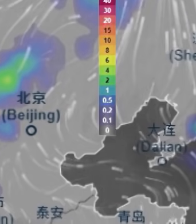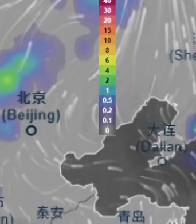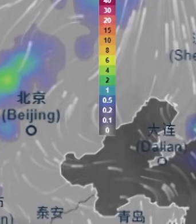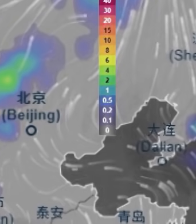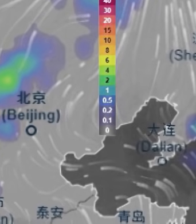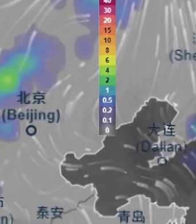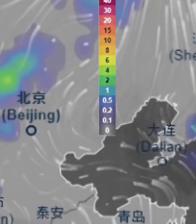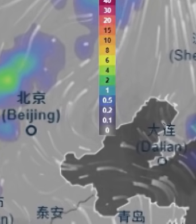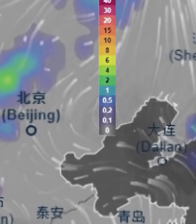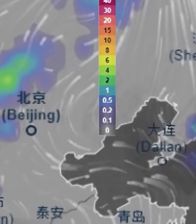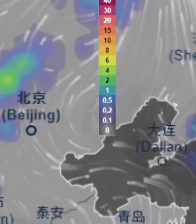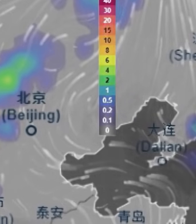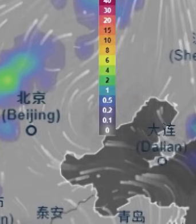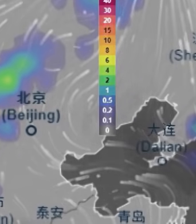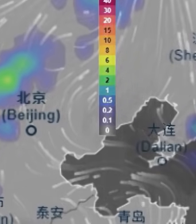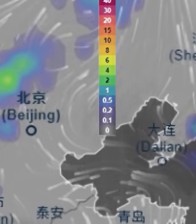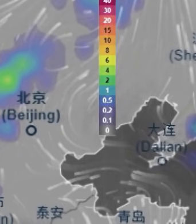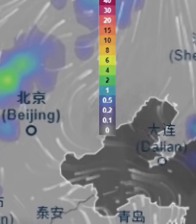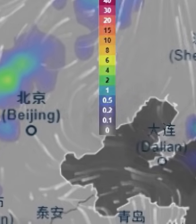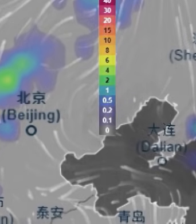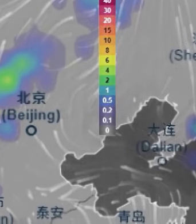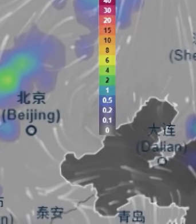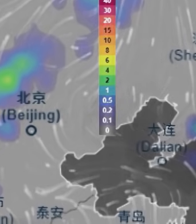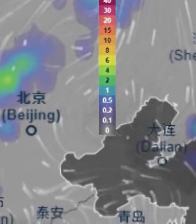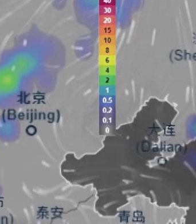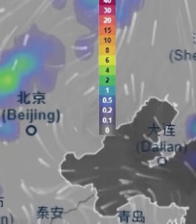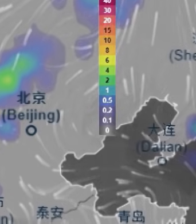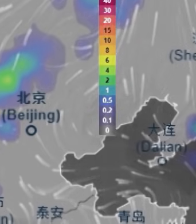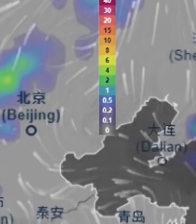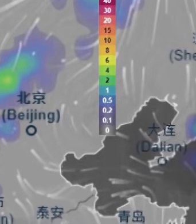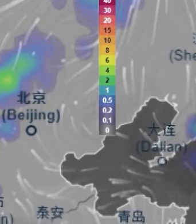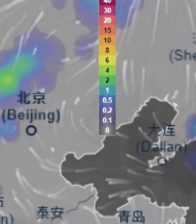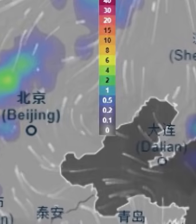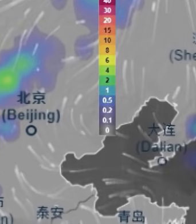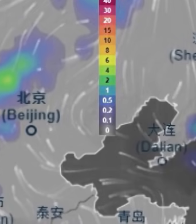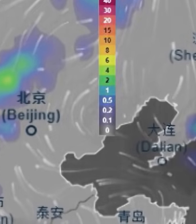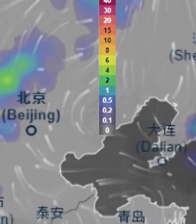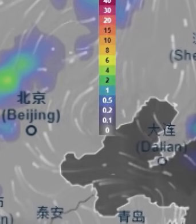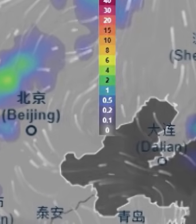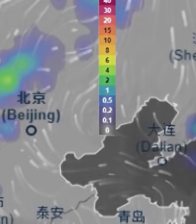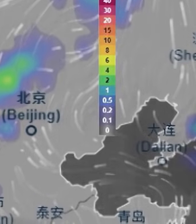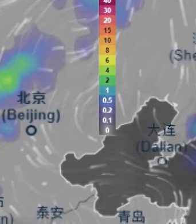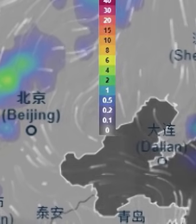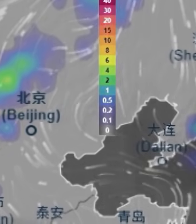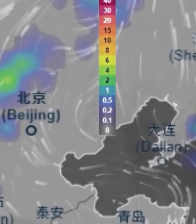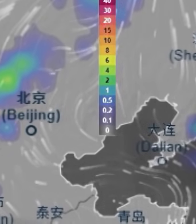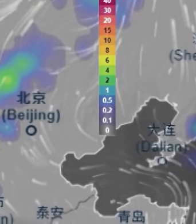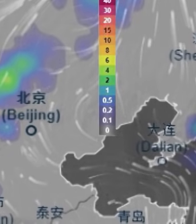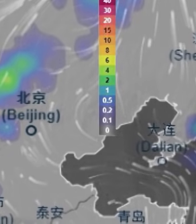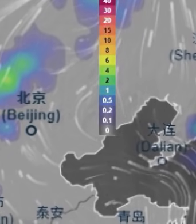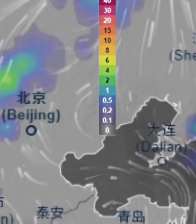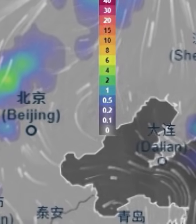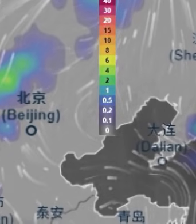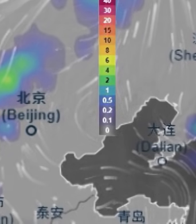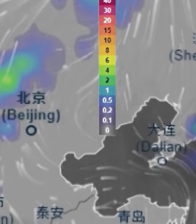аймгүүдийн нутгийн зүүн аймгүүдийн нутгийн баруун хэсгээр өдөртөө бол зүүн аймгүүдийн нутгийн хойд хэсэг, төвийн аймгүүдийн нутгийн зүүн, баруун аймгүүдийн